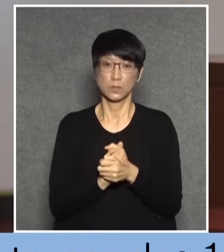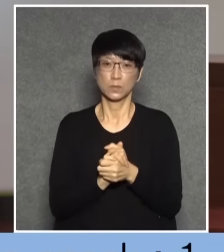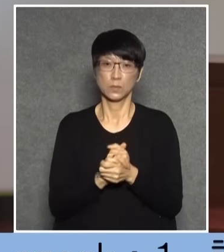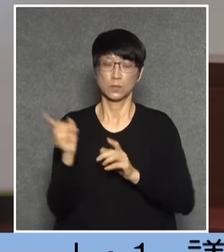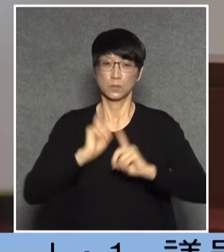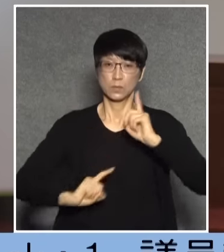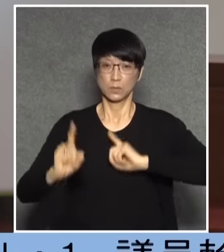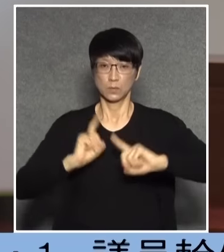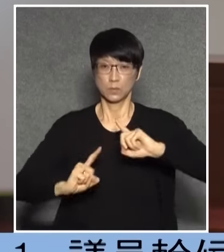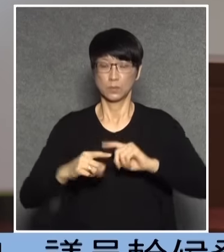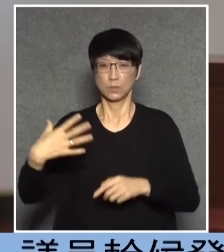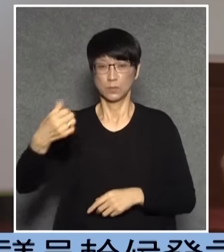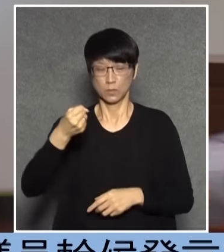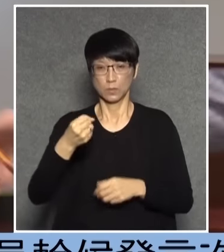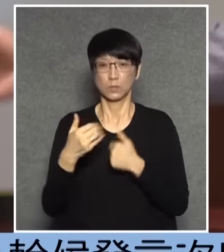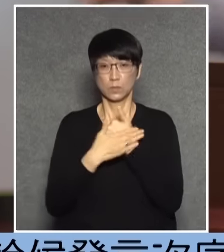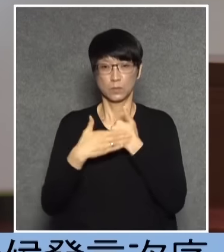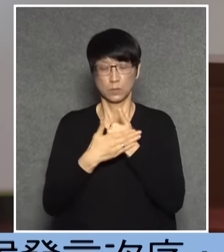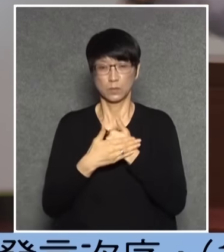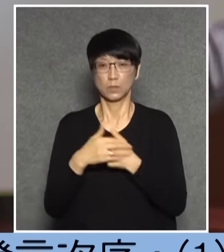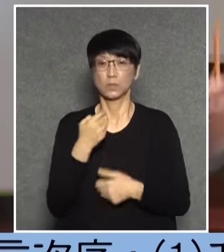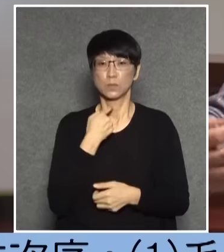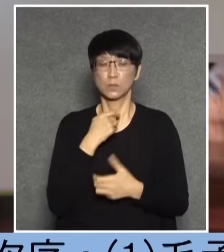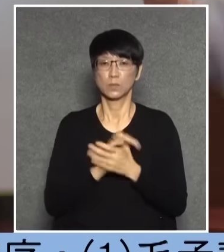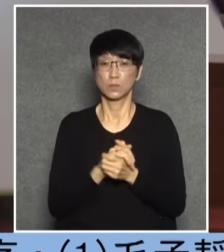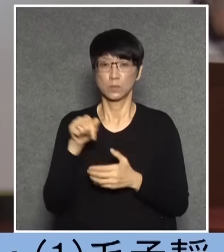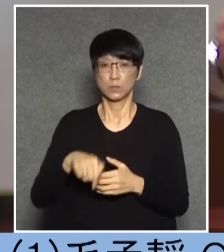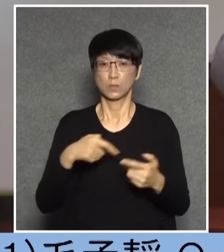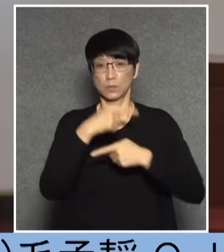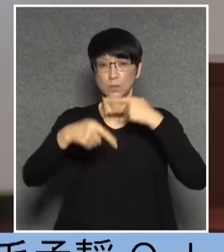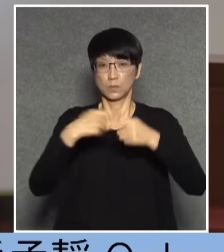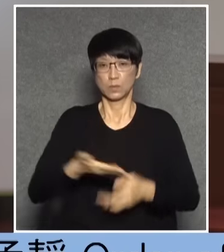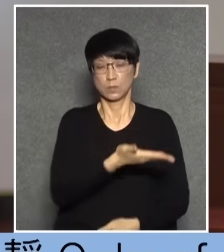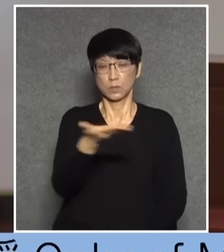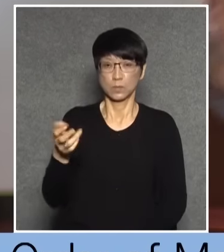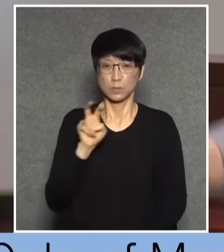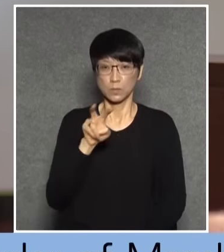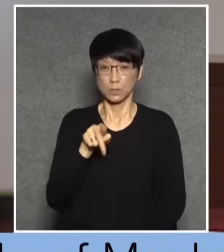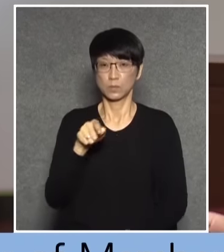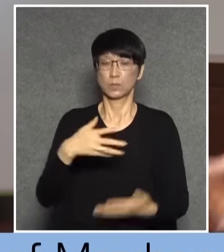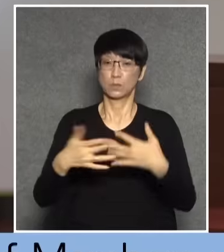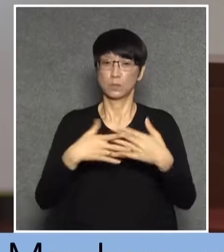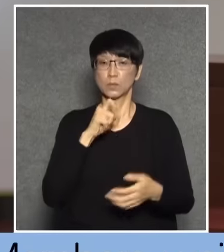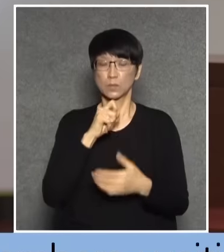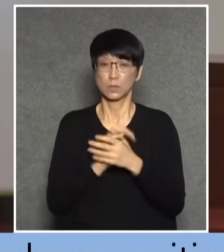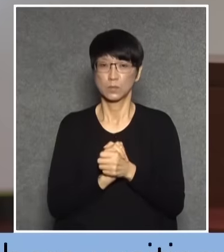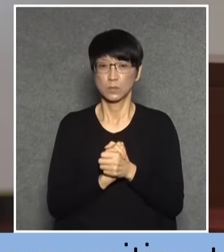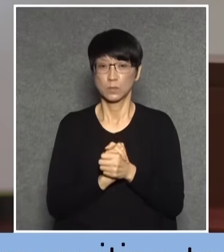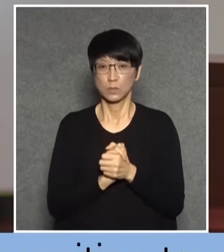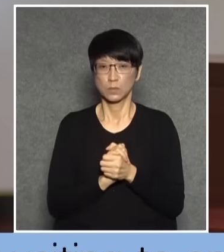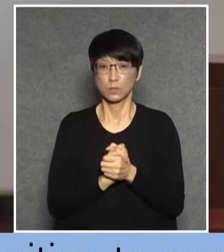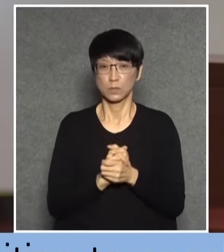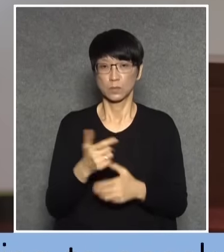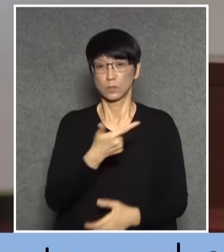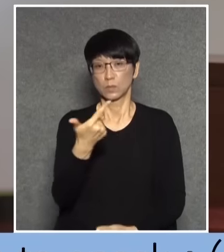我哋嗰個權利要得到保障，至少通過呢一個咁嘅辯論，俾大家睇到，哦，原來有啲咁嘅事嘅，好多都蒙查查㗎